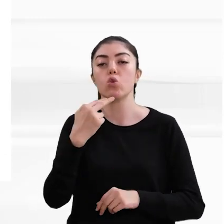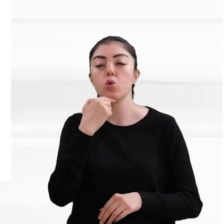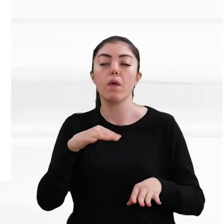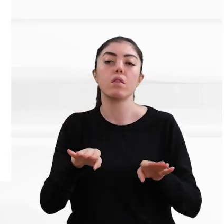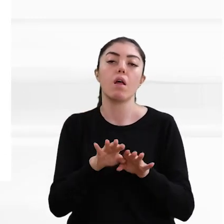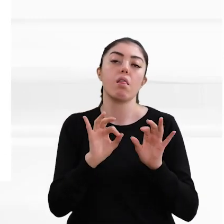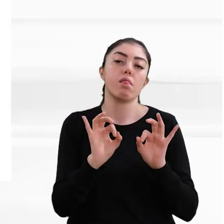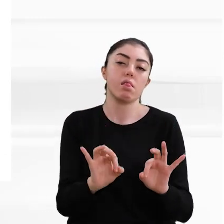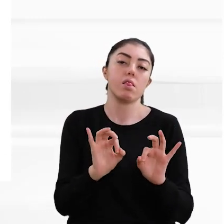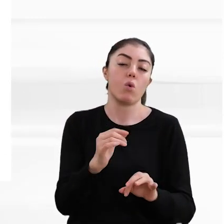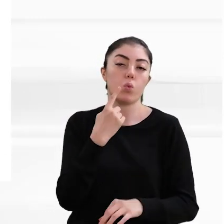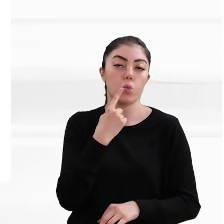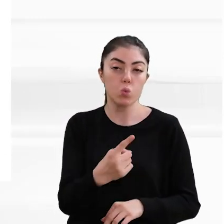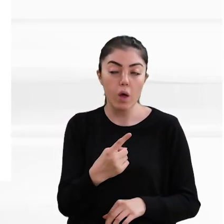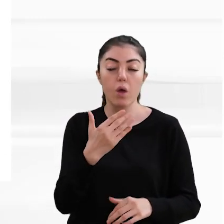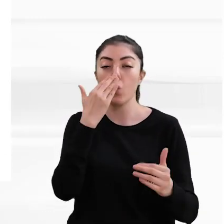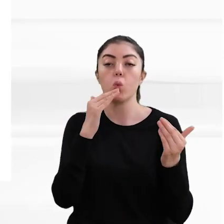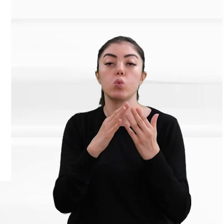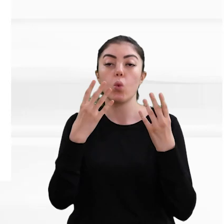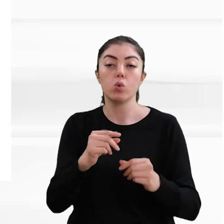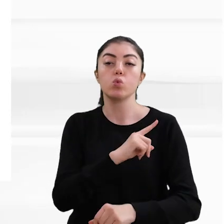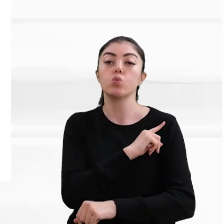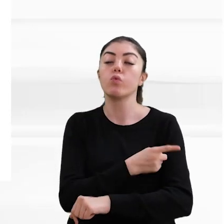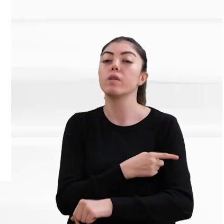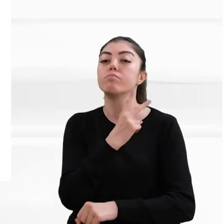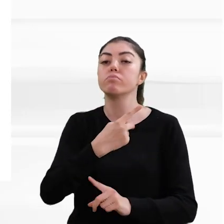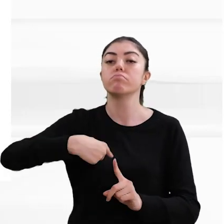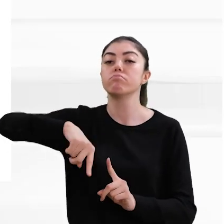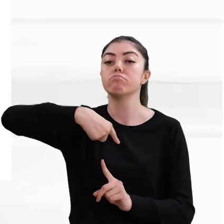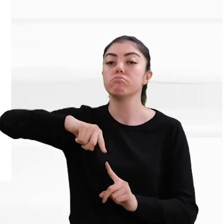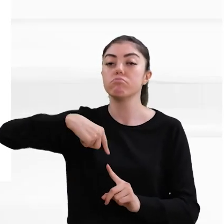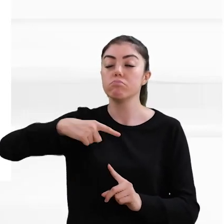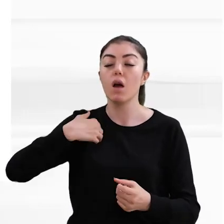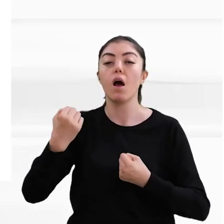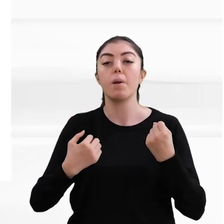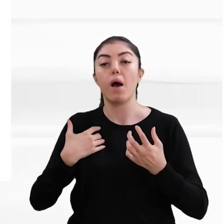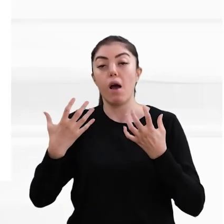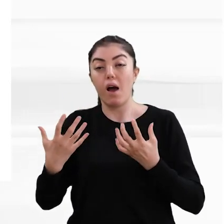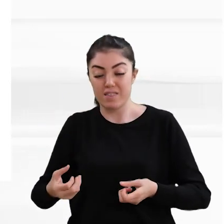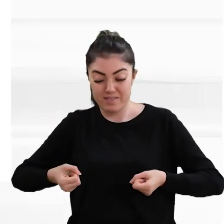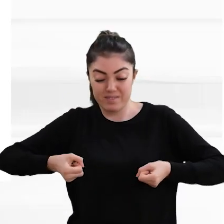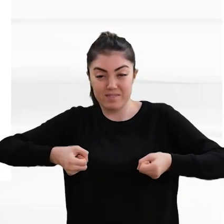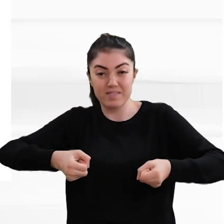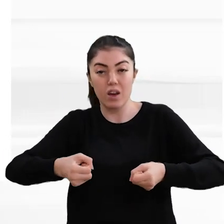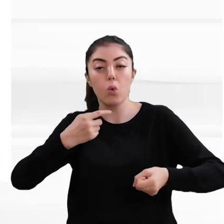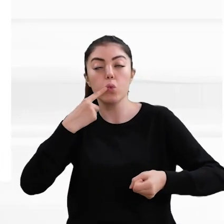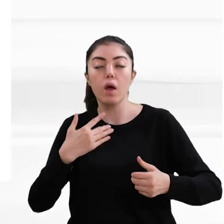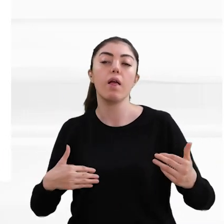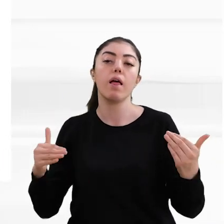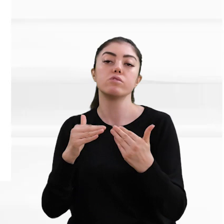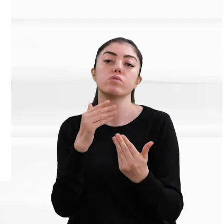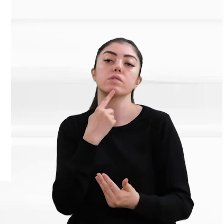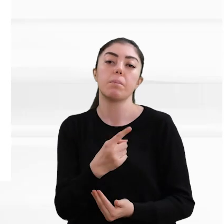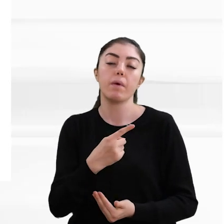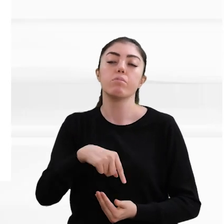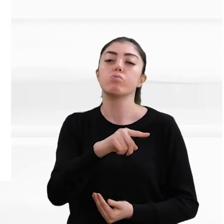arabamız dengede olduğu için Efe'nin uyguladığı kuvvetin torku arabanın ağırlığının O noktasına göre olan torkuna eşittir.